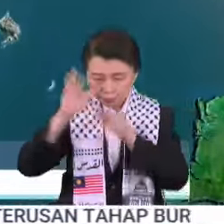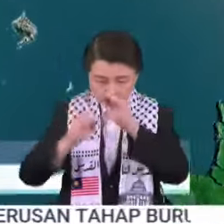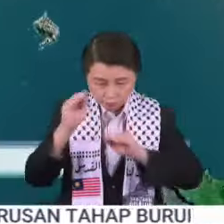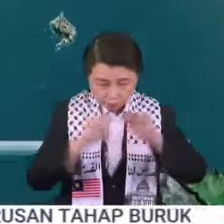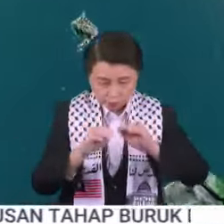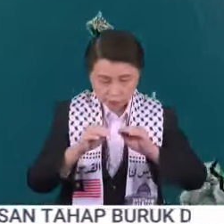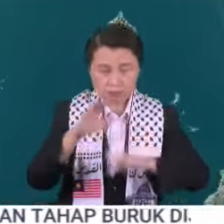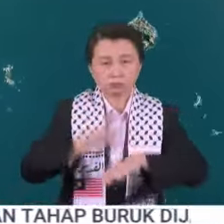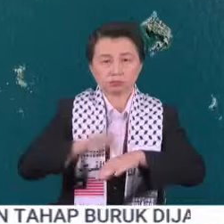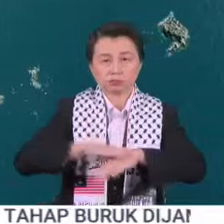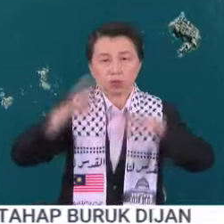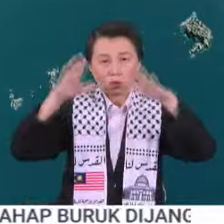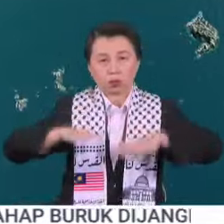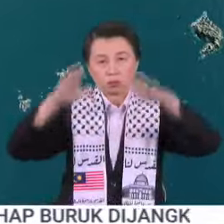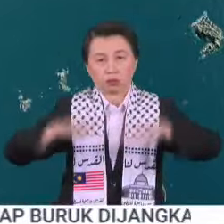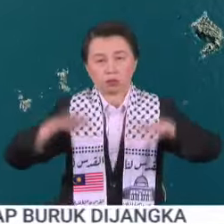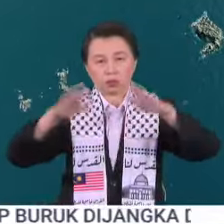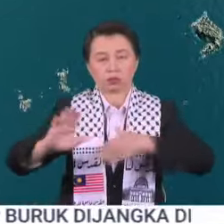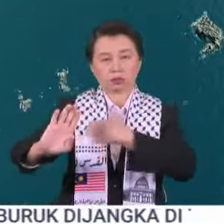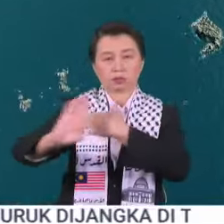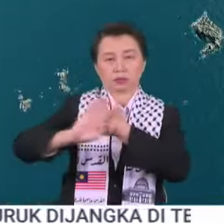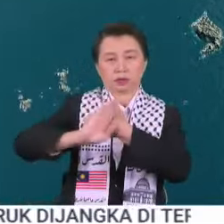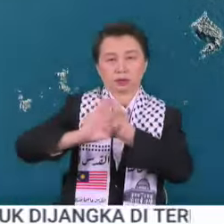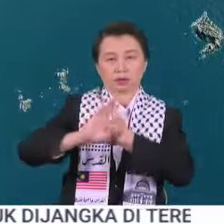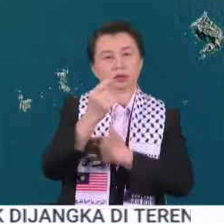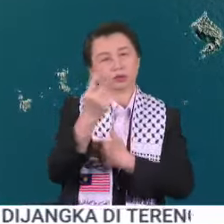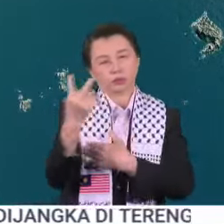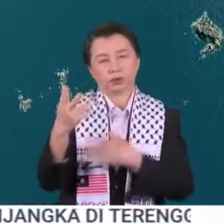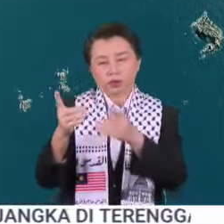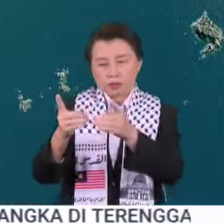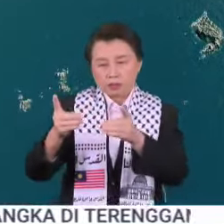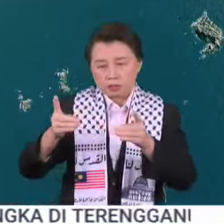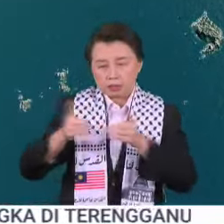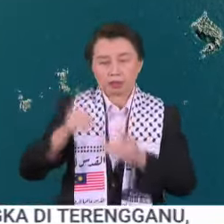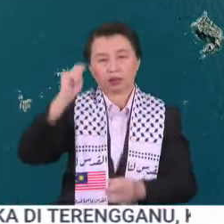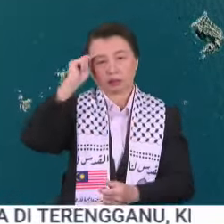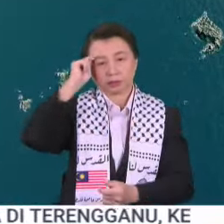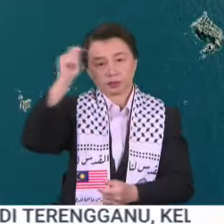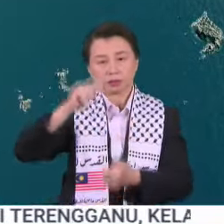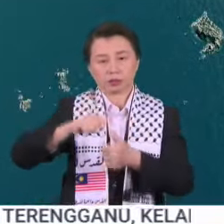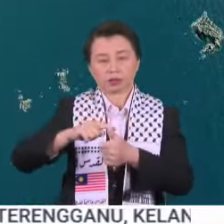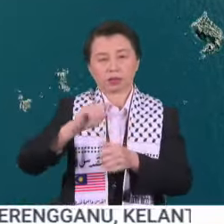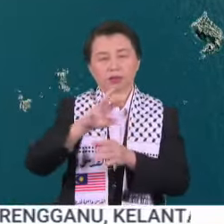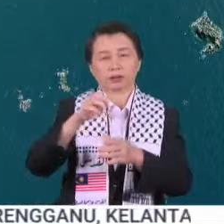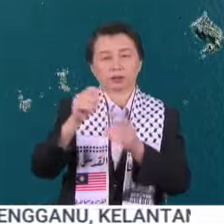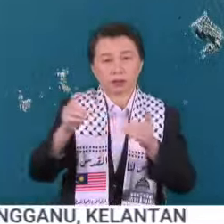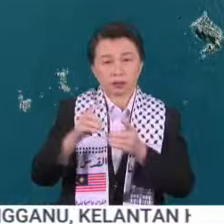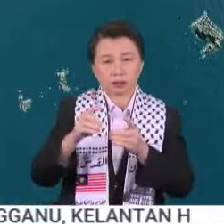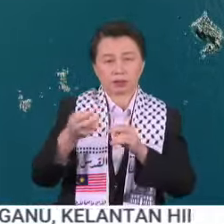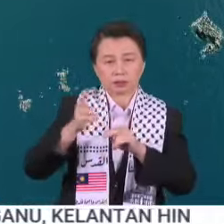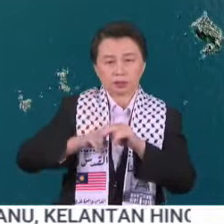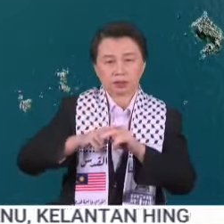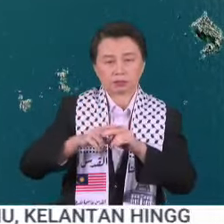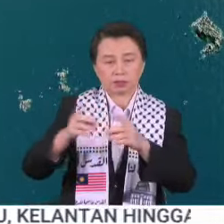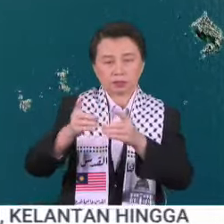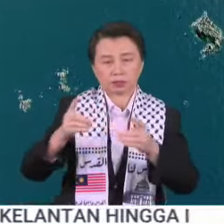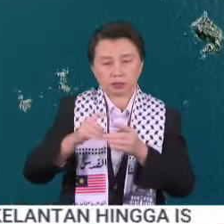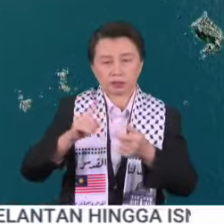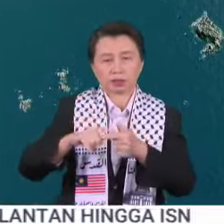hujan berterusan peringkat bahaya di beberapa daerah di negeri Terengganu iaitu melibatkan pertambahan